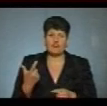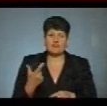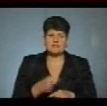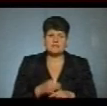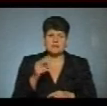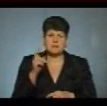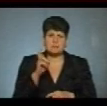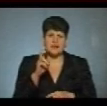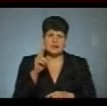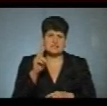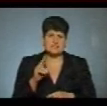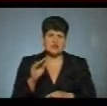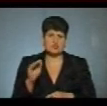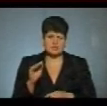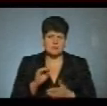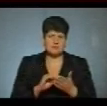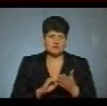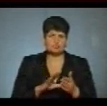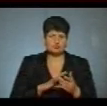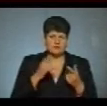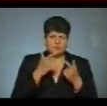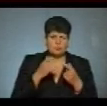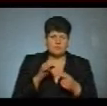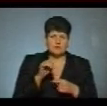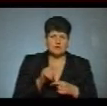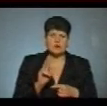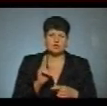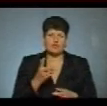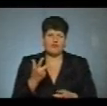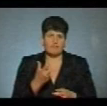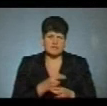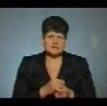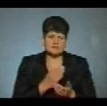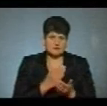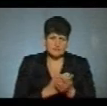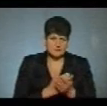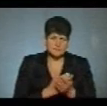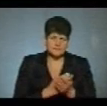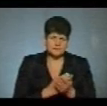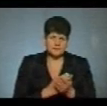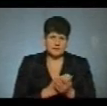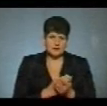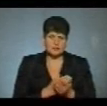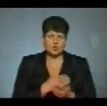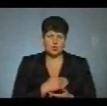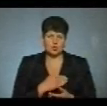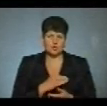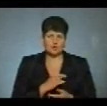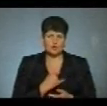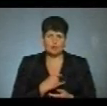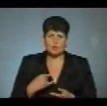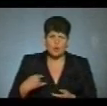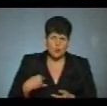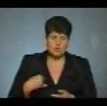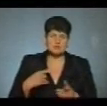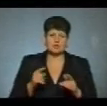БЦЖ. Десь пишуть, що була інформація про те, що хто вакцинований, хто від туберкульозу, якщо не помиляюся, то